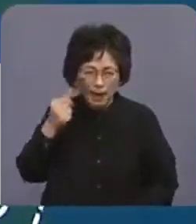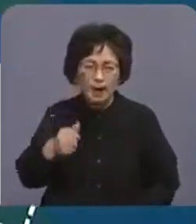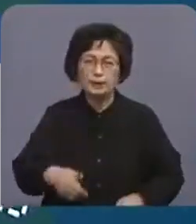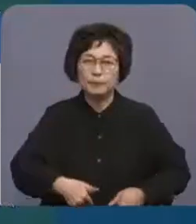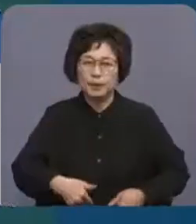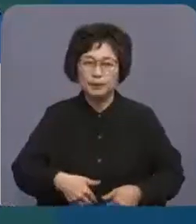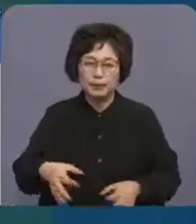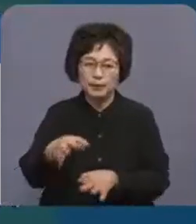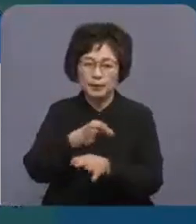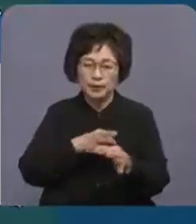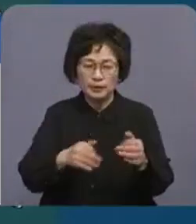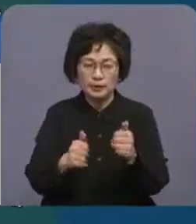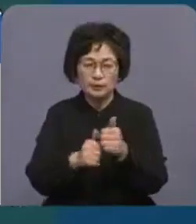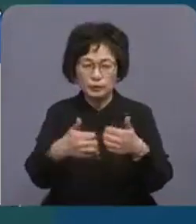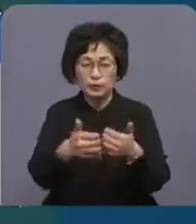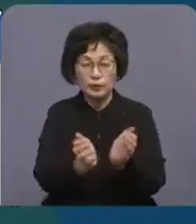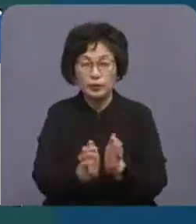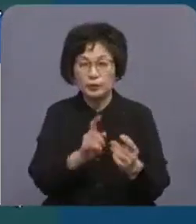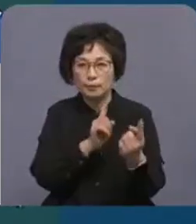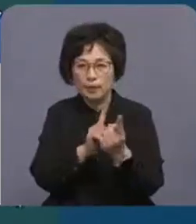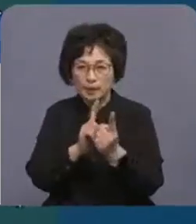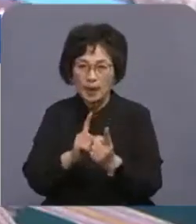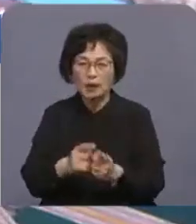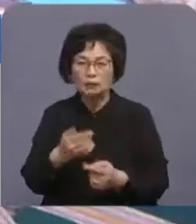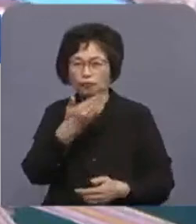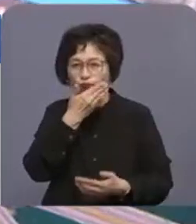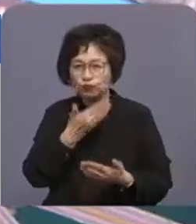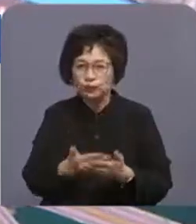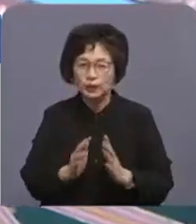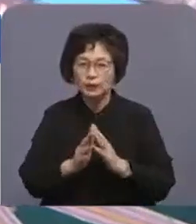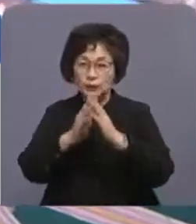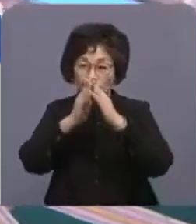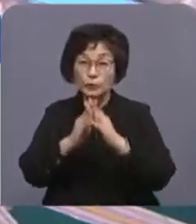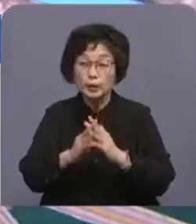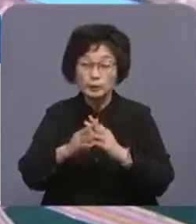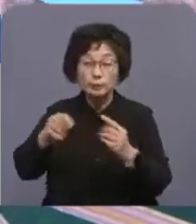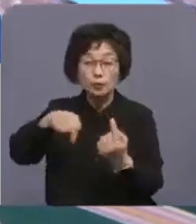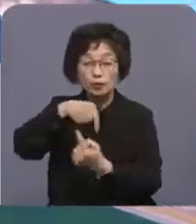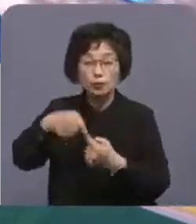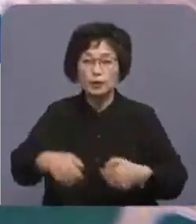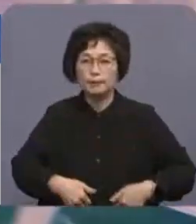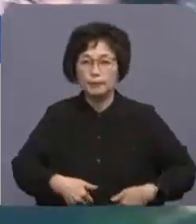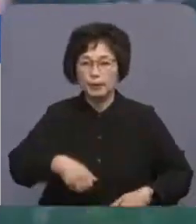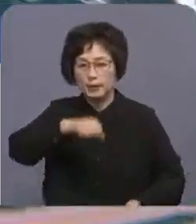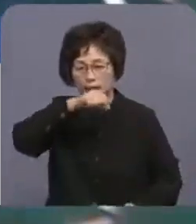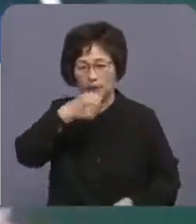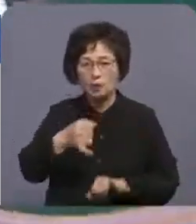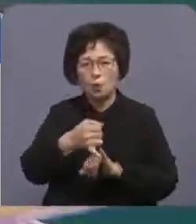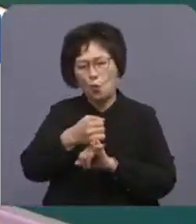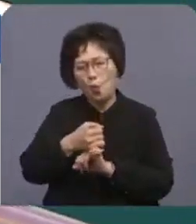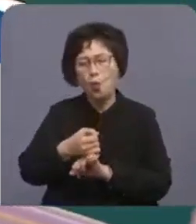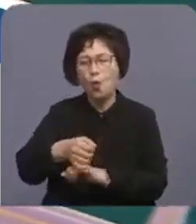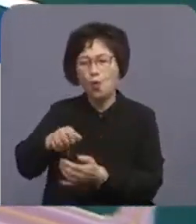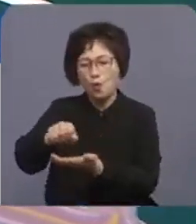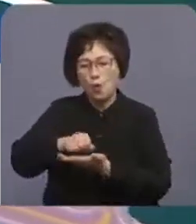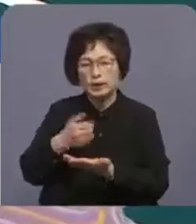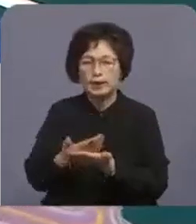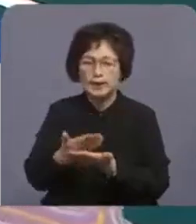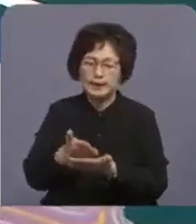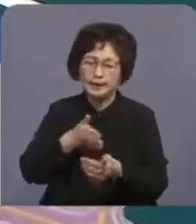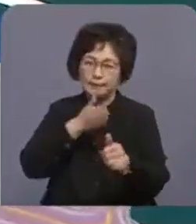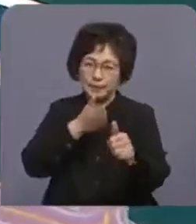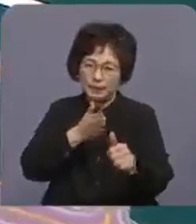만나 가덕신공항 건설의 핵심인 건설공단 설립과 운영에 필요한 예산을 꼭 반영해달라고 요청을